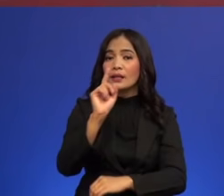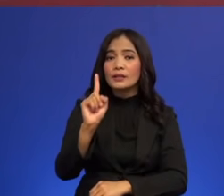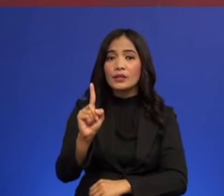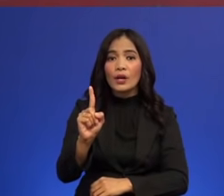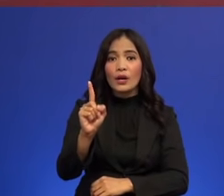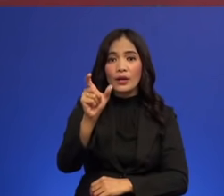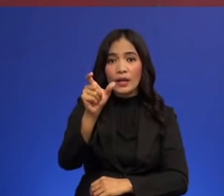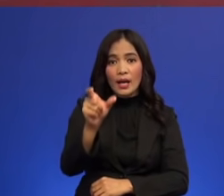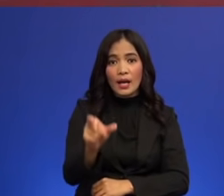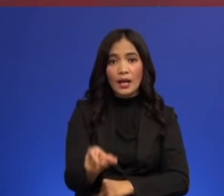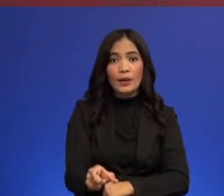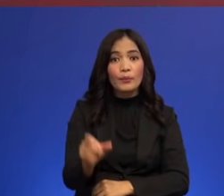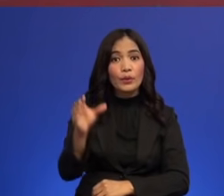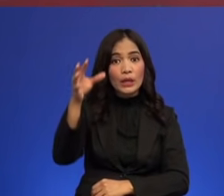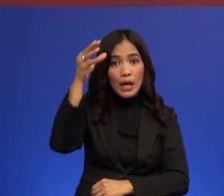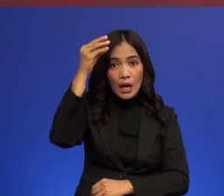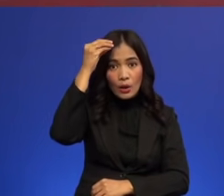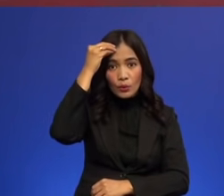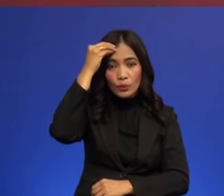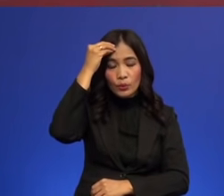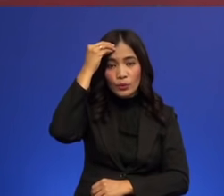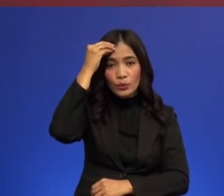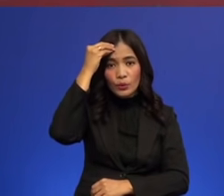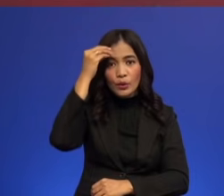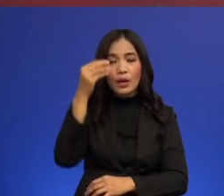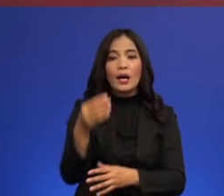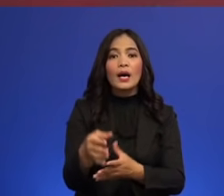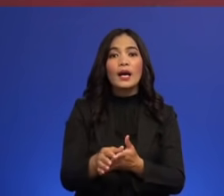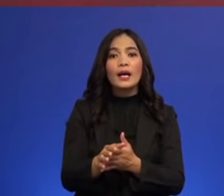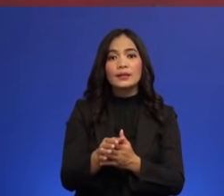Tiada seorang pun tahu